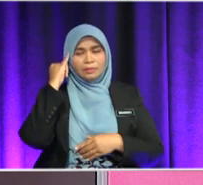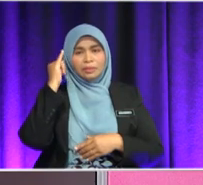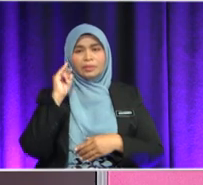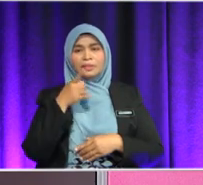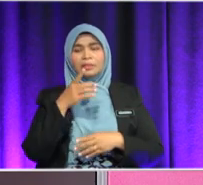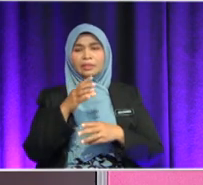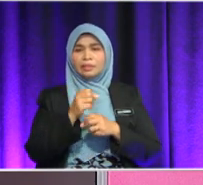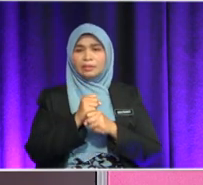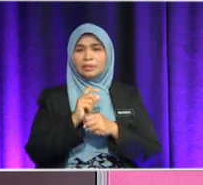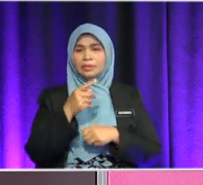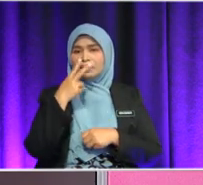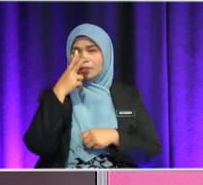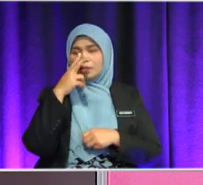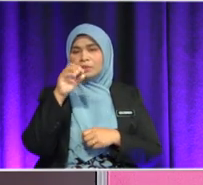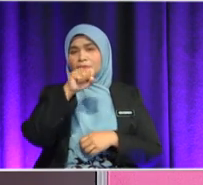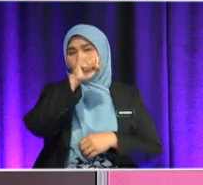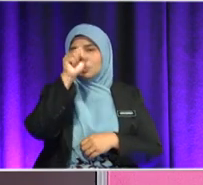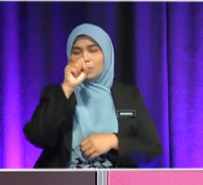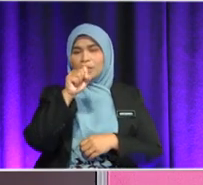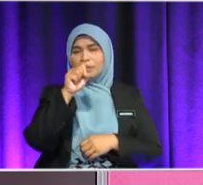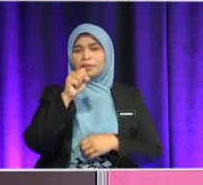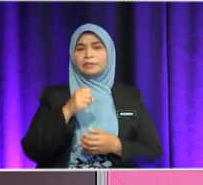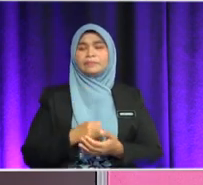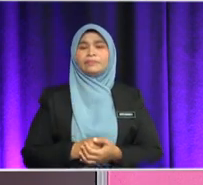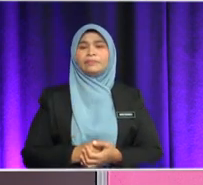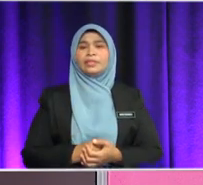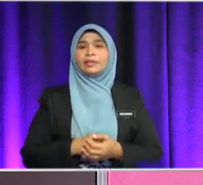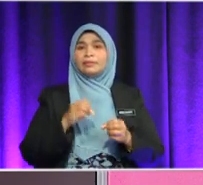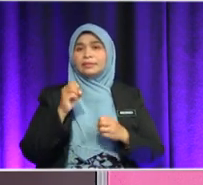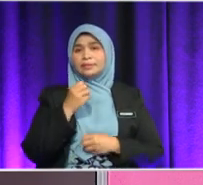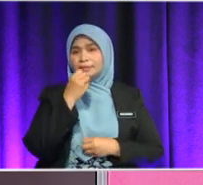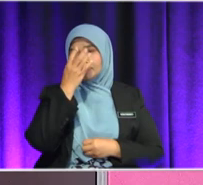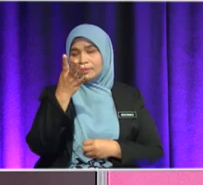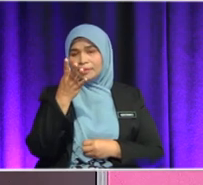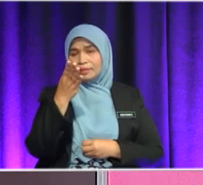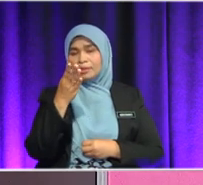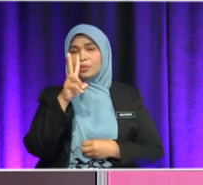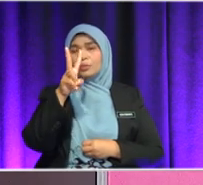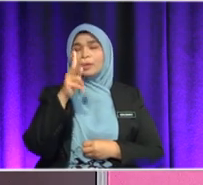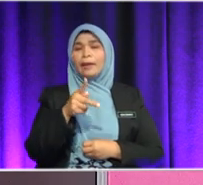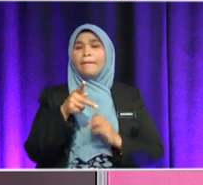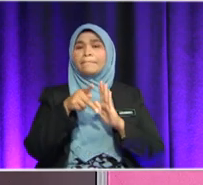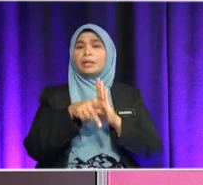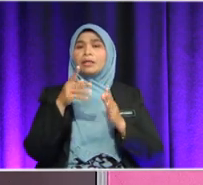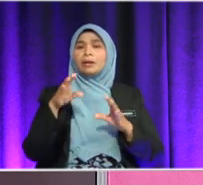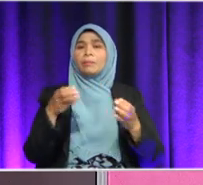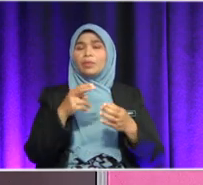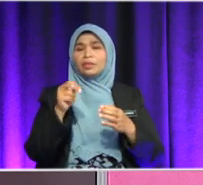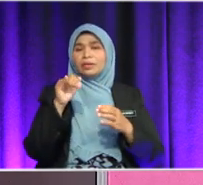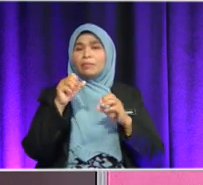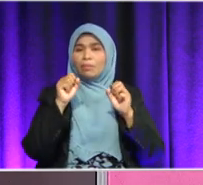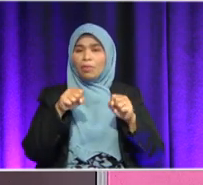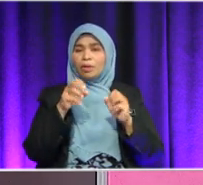soalnya berkaitan antaranya Jelaskan dua perbuatan yang boleh membatalkan iman